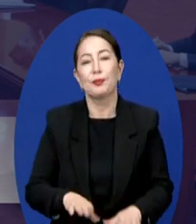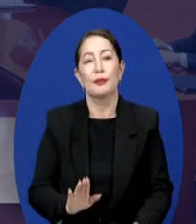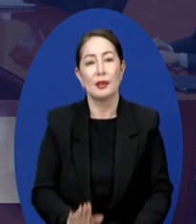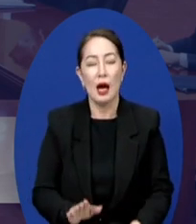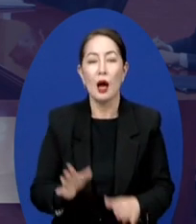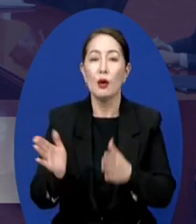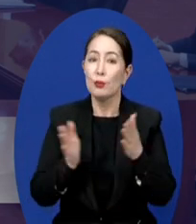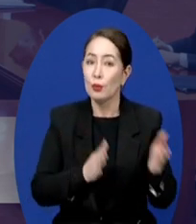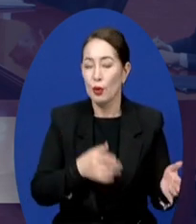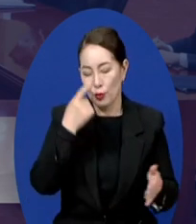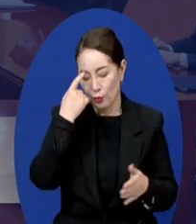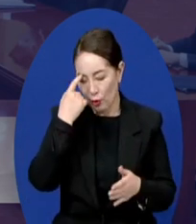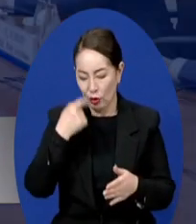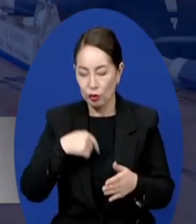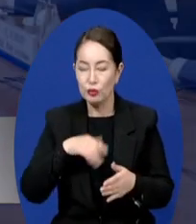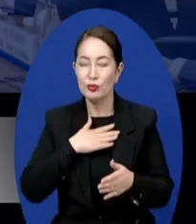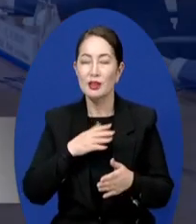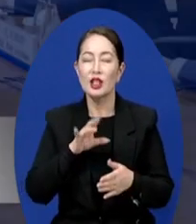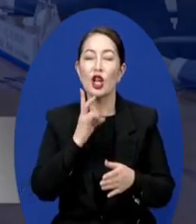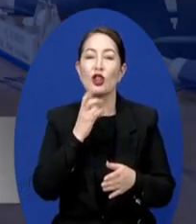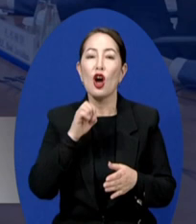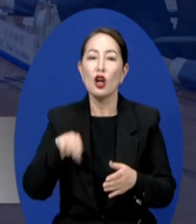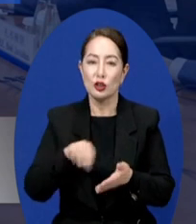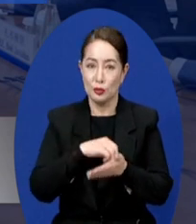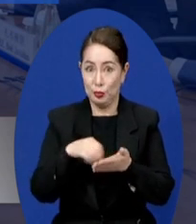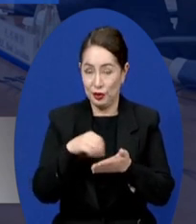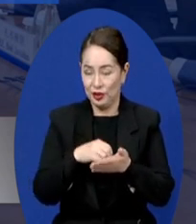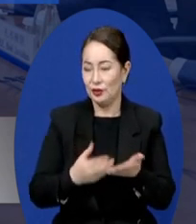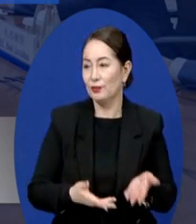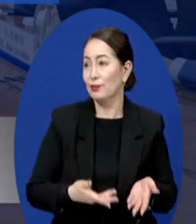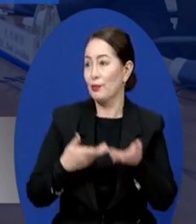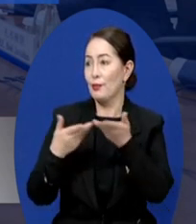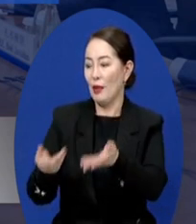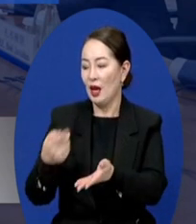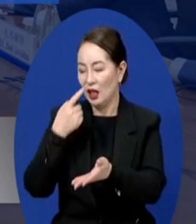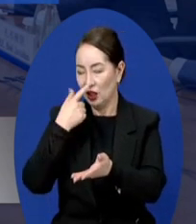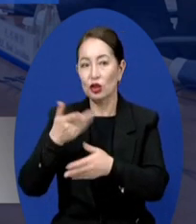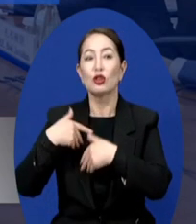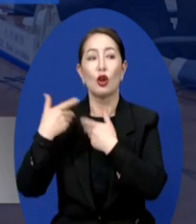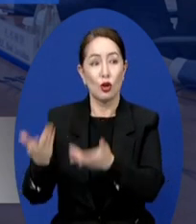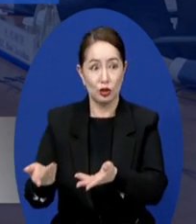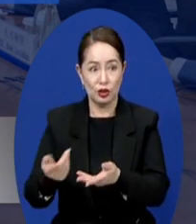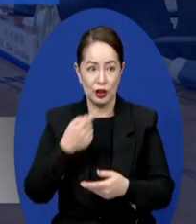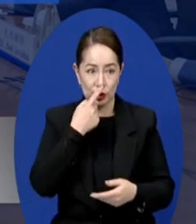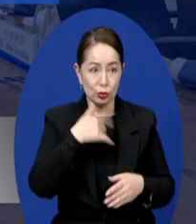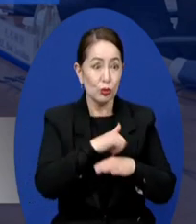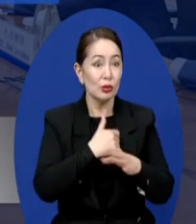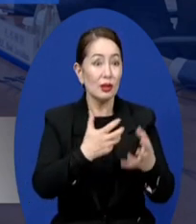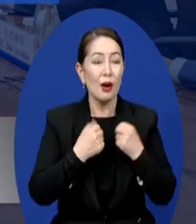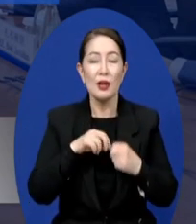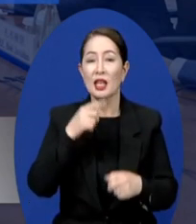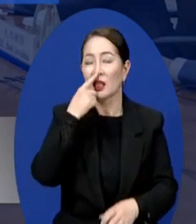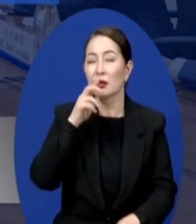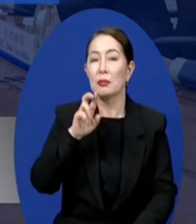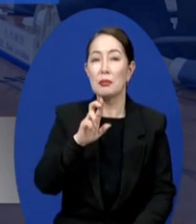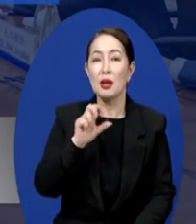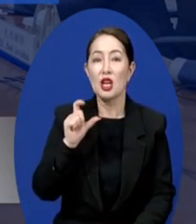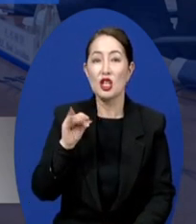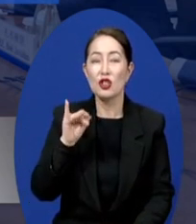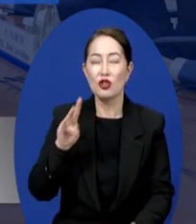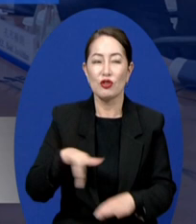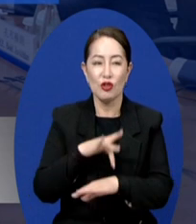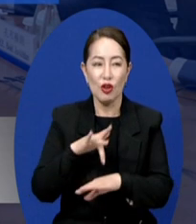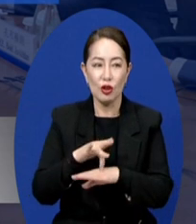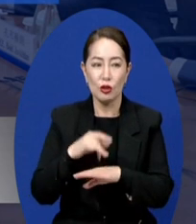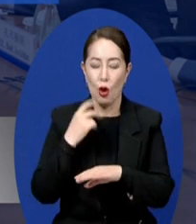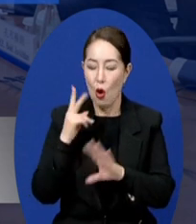албажиж хэрэгжихэд бэлэн болсон дараах нот бичгүүдийг хятадын талд гардуулсан байна. Бүгд найрамдах хятад ард улсын Бээжин хотноо 2019